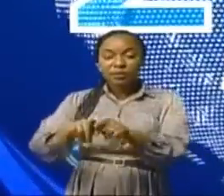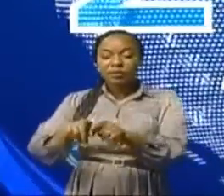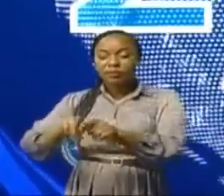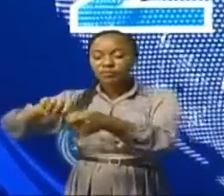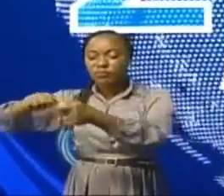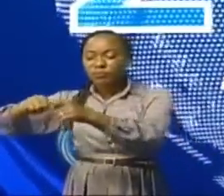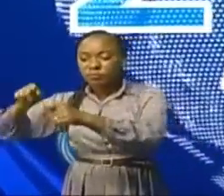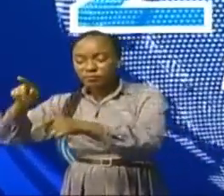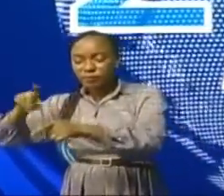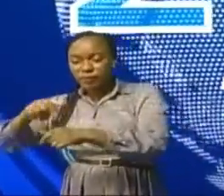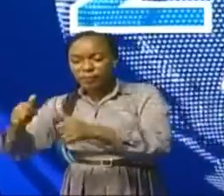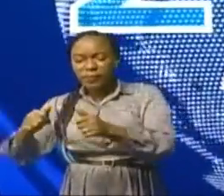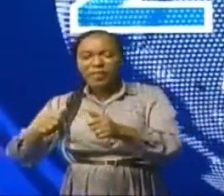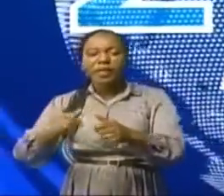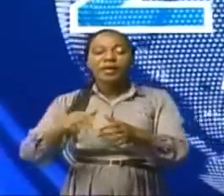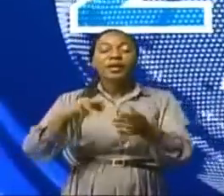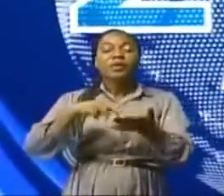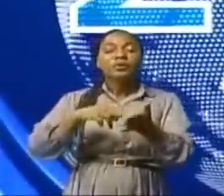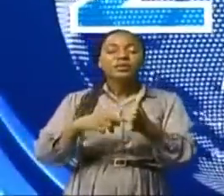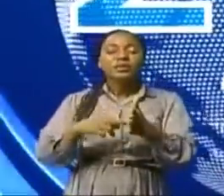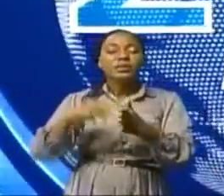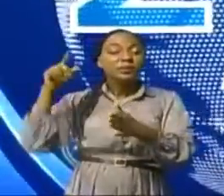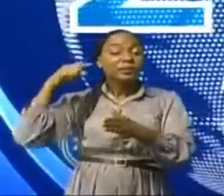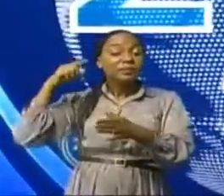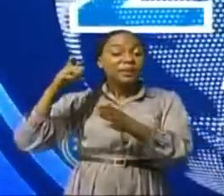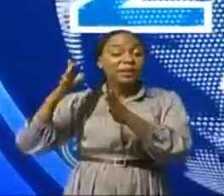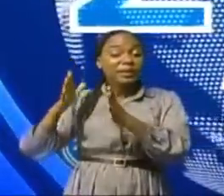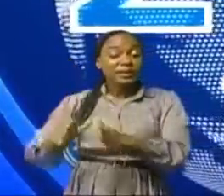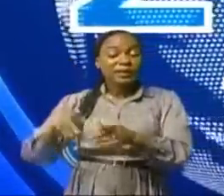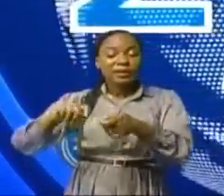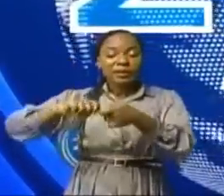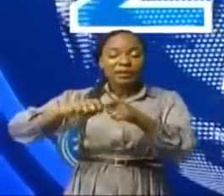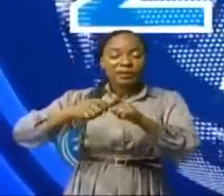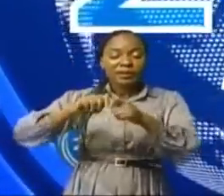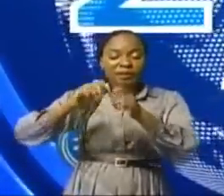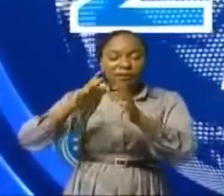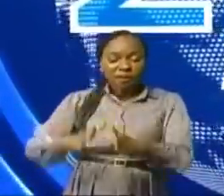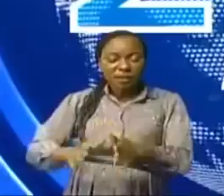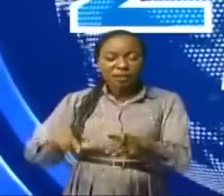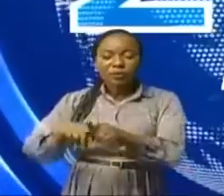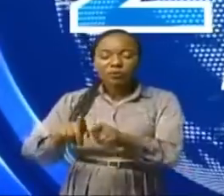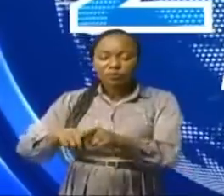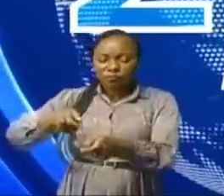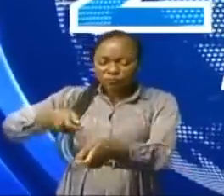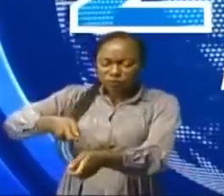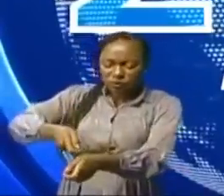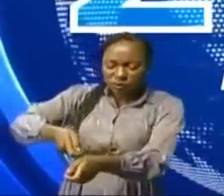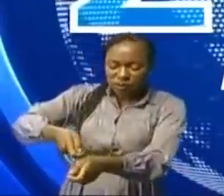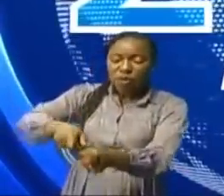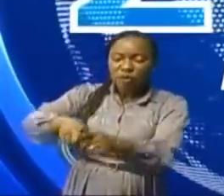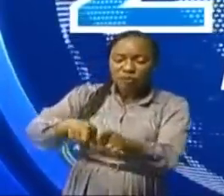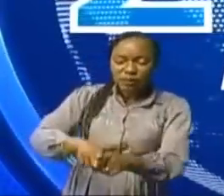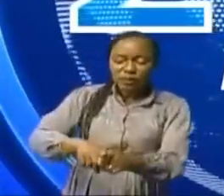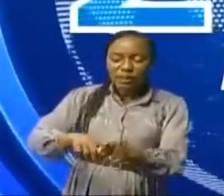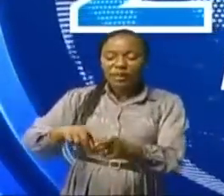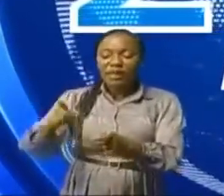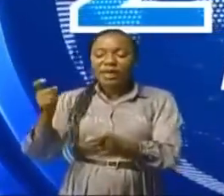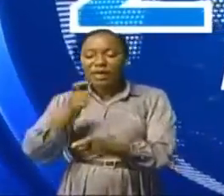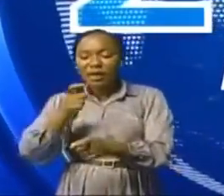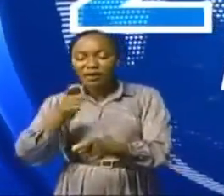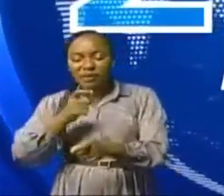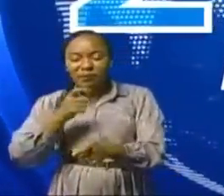1, maître mécanicien et hydraulique 1, maître soudeur lourd 3, maître réparateur de